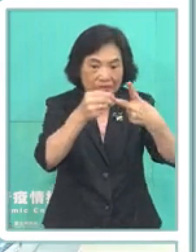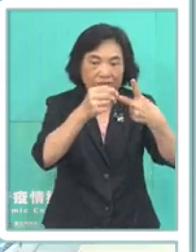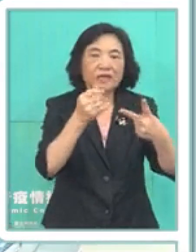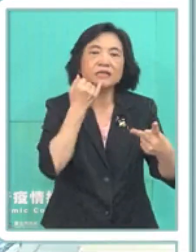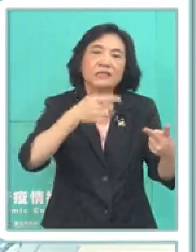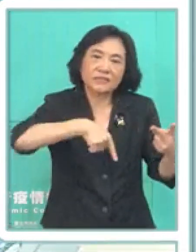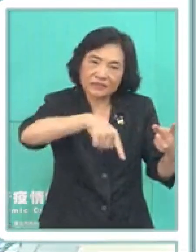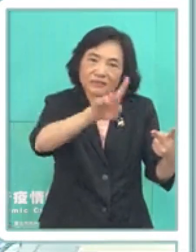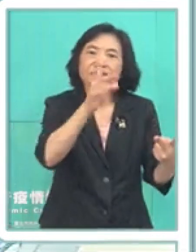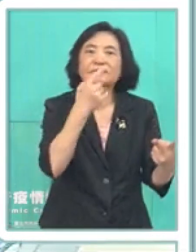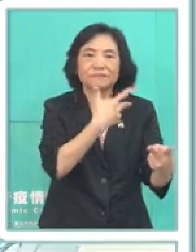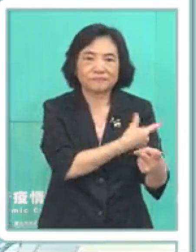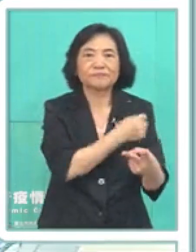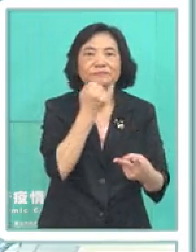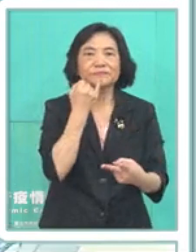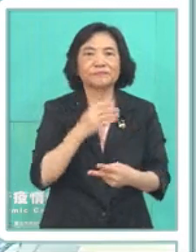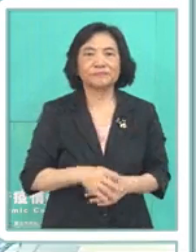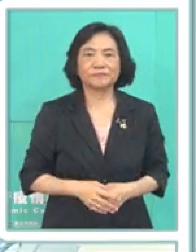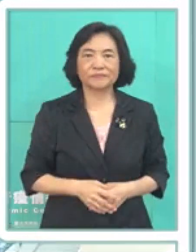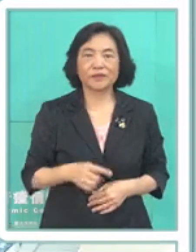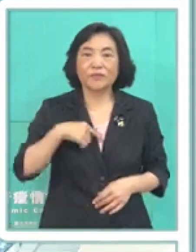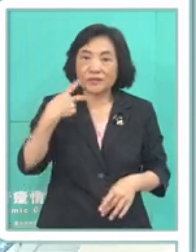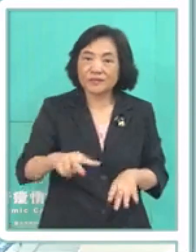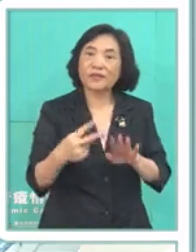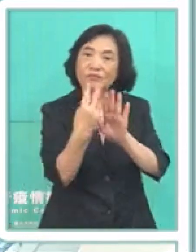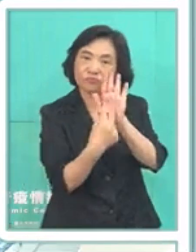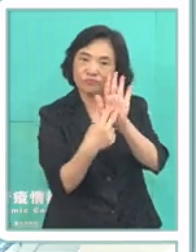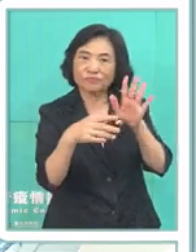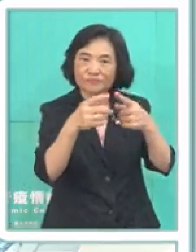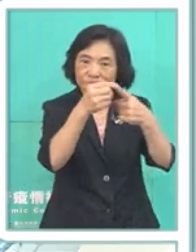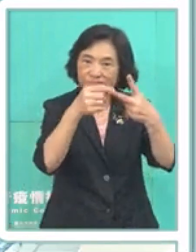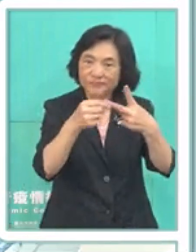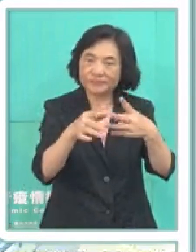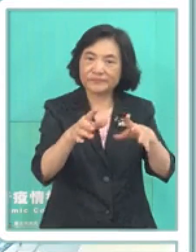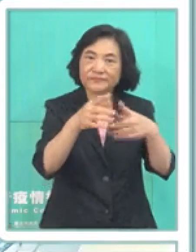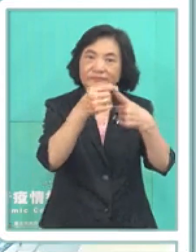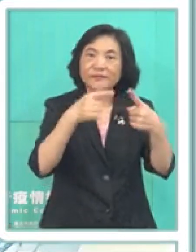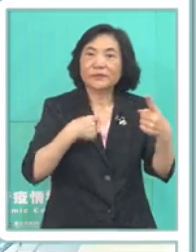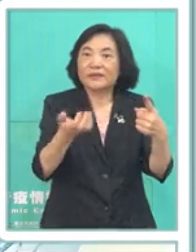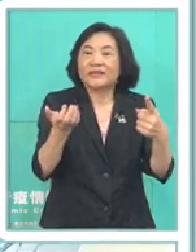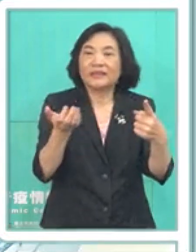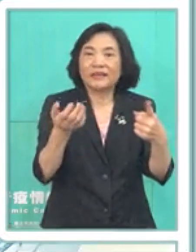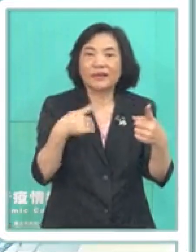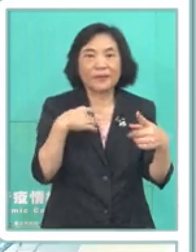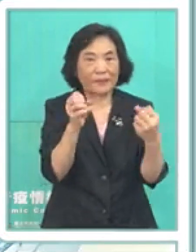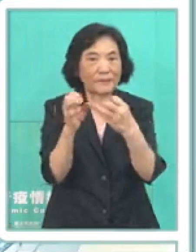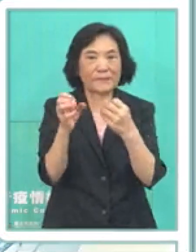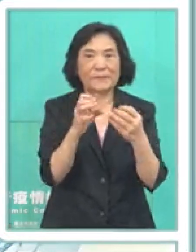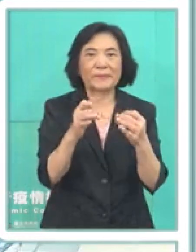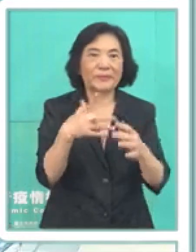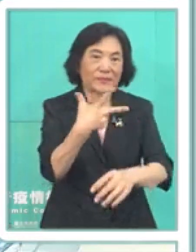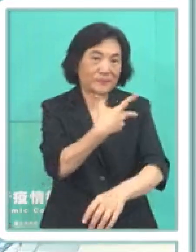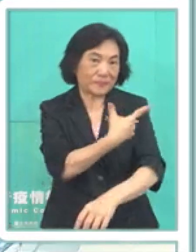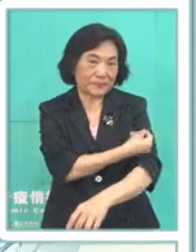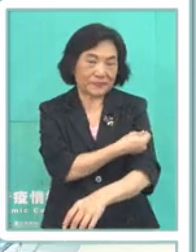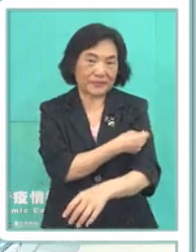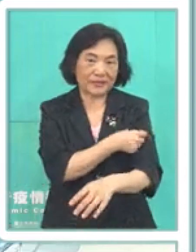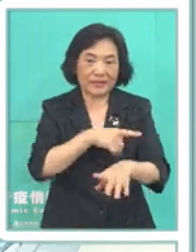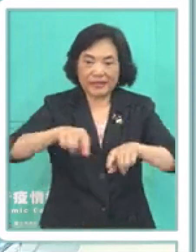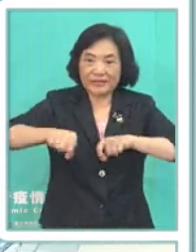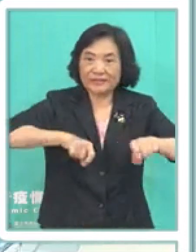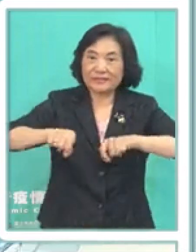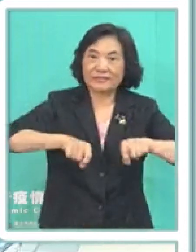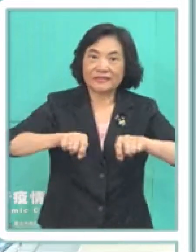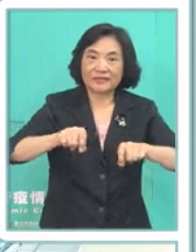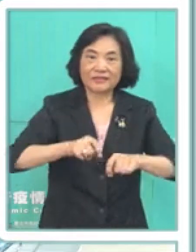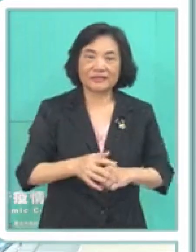接种。另外我做两点补充哈，刚才我在谈到这个整个疫苗的接种规划的时